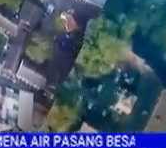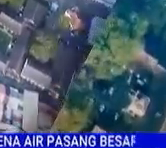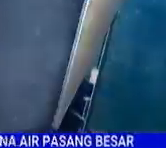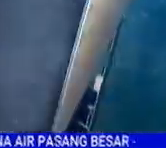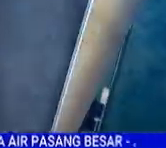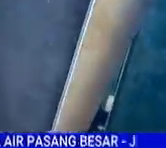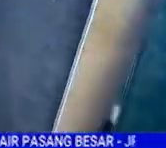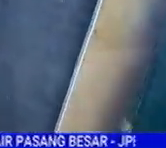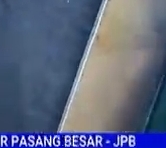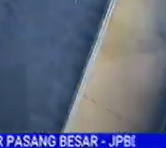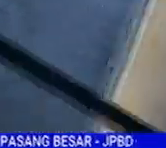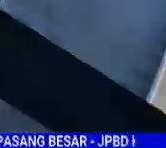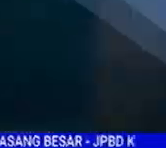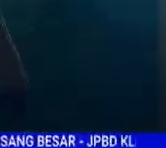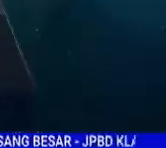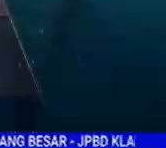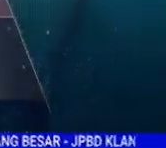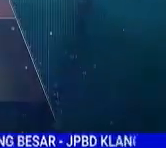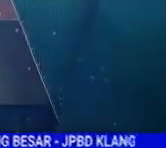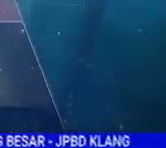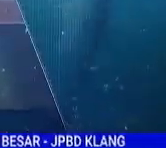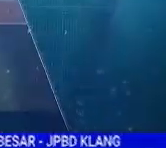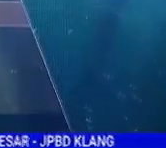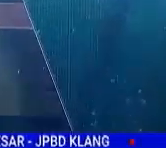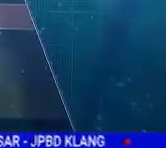Ia mengingat-ingat